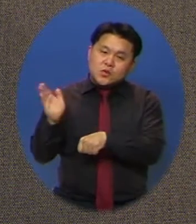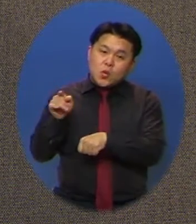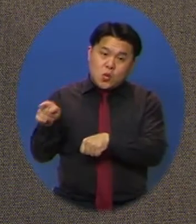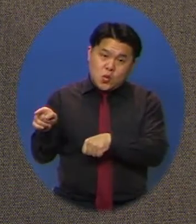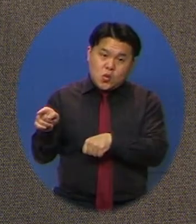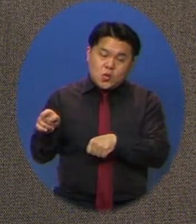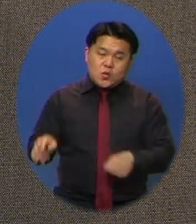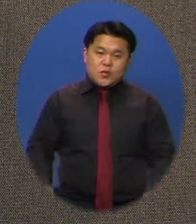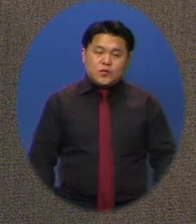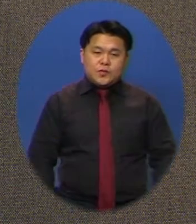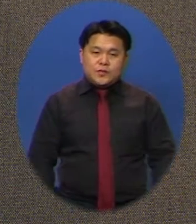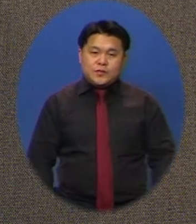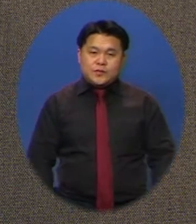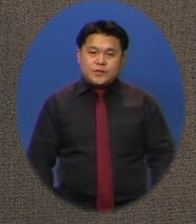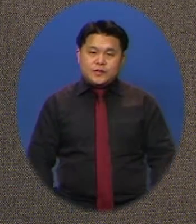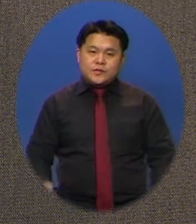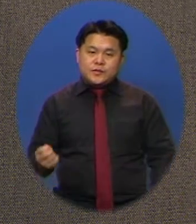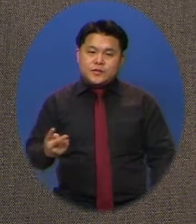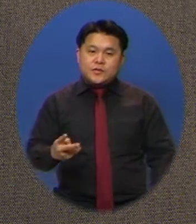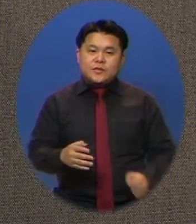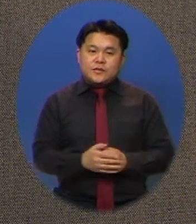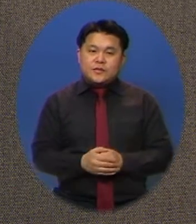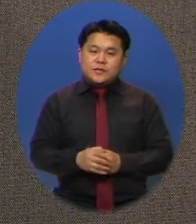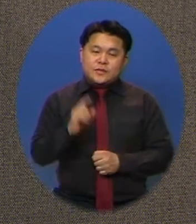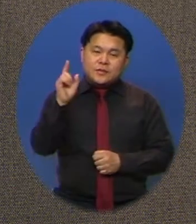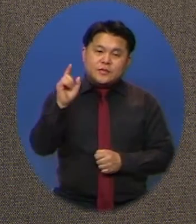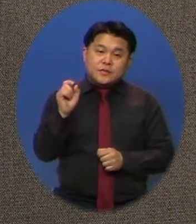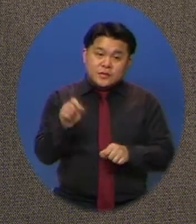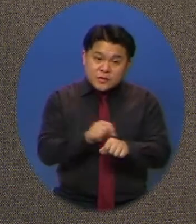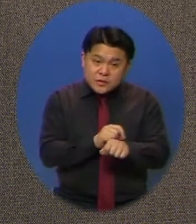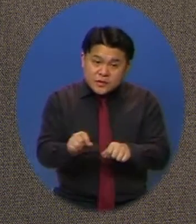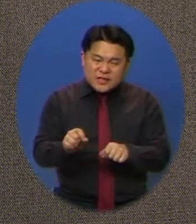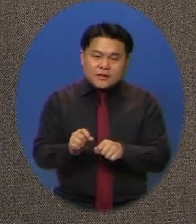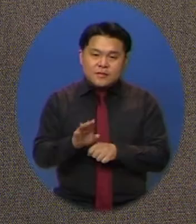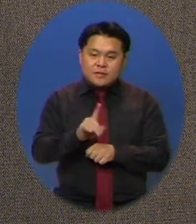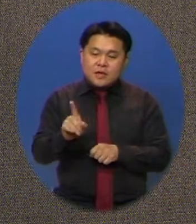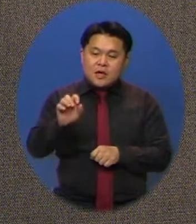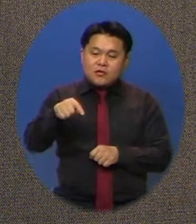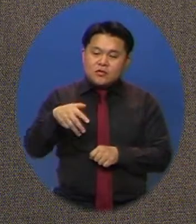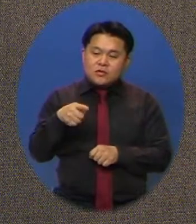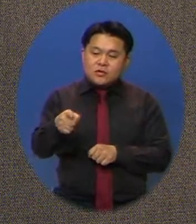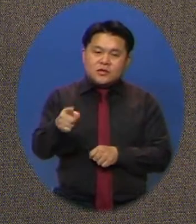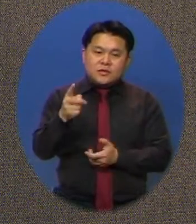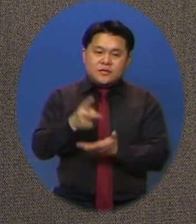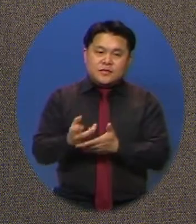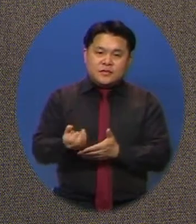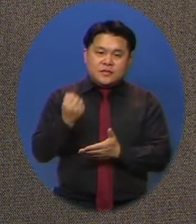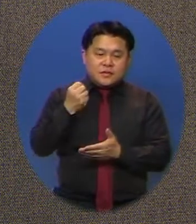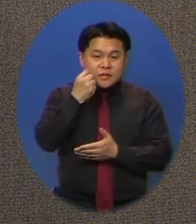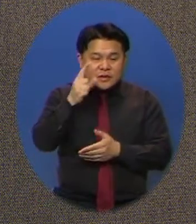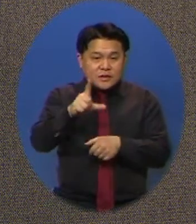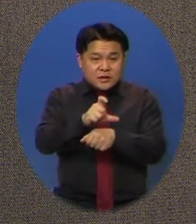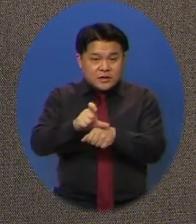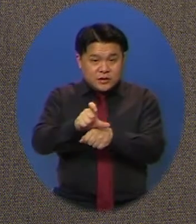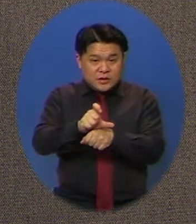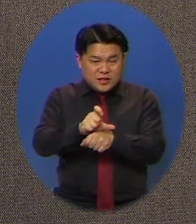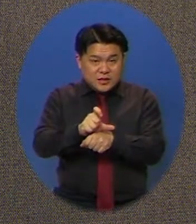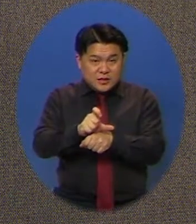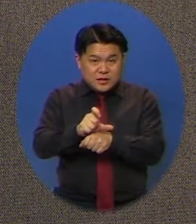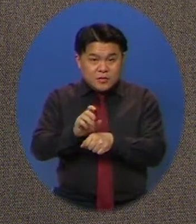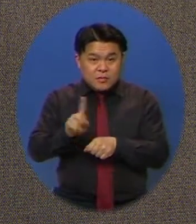7시간 정도를 이용하게 되겠고요. 특히 바우처 제도를 이용하여 월 15시간까지 바우처를